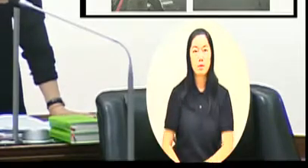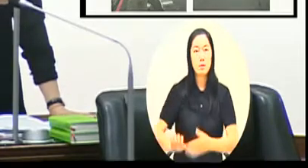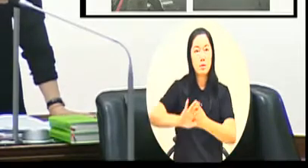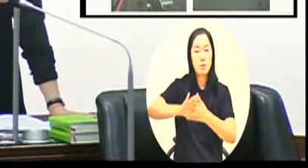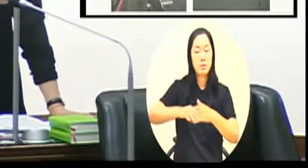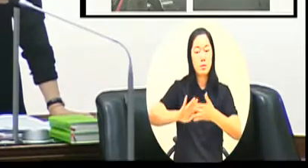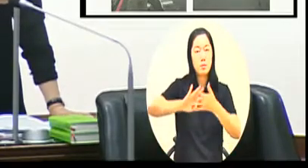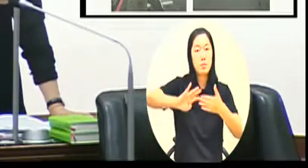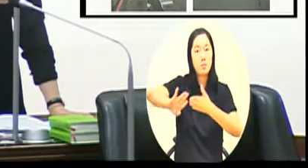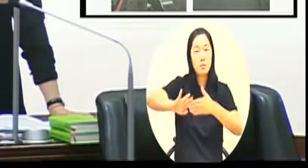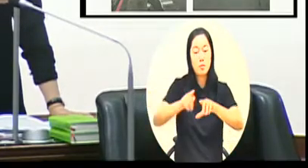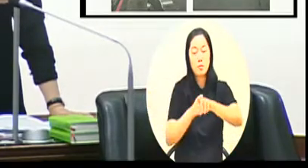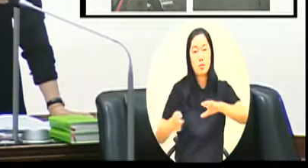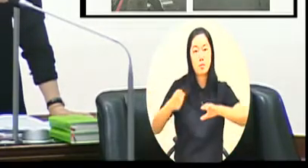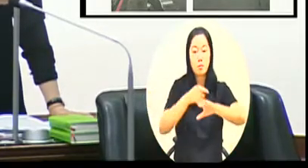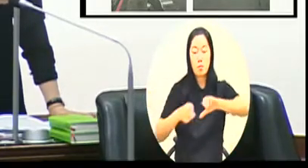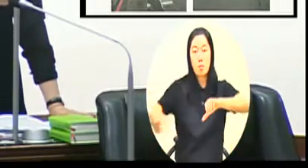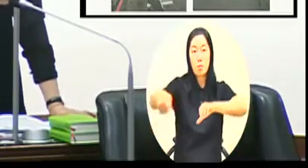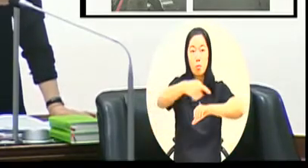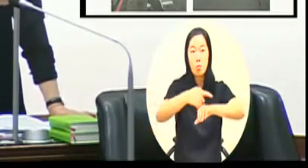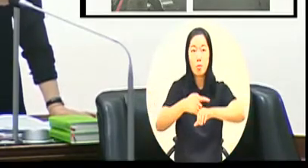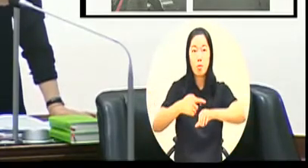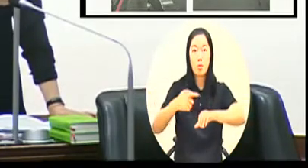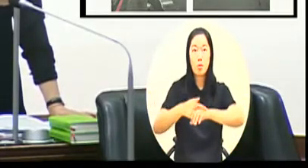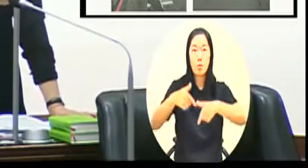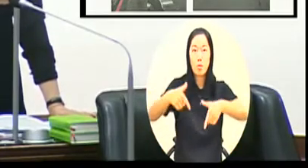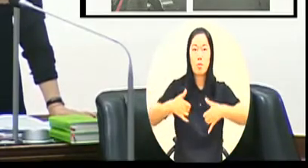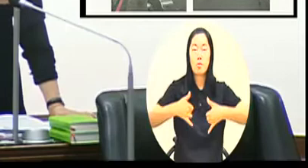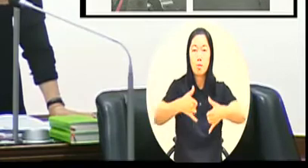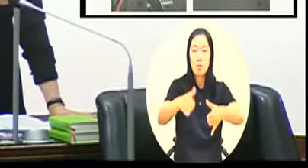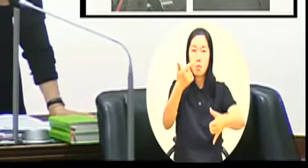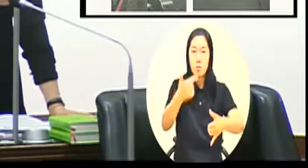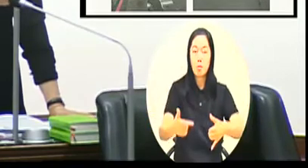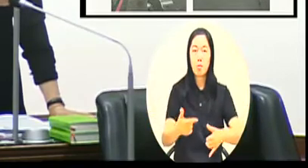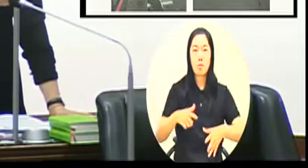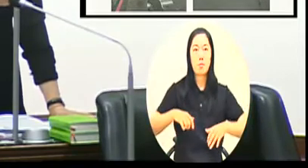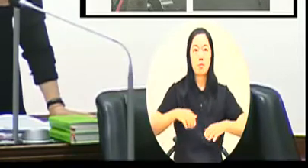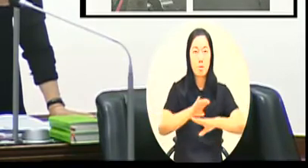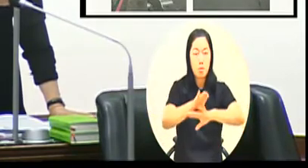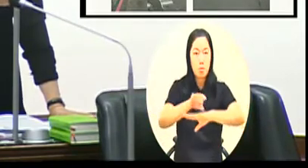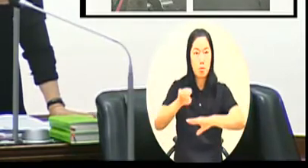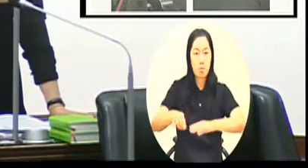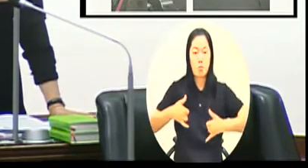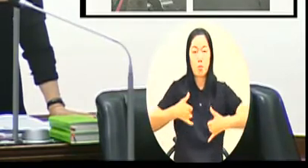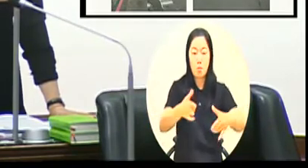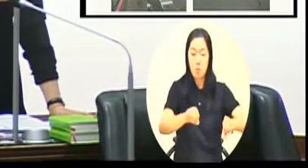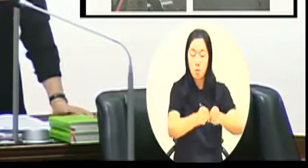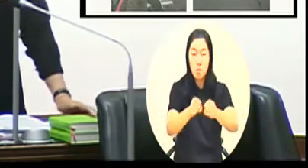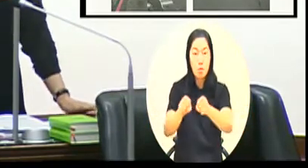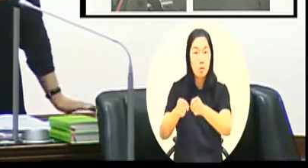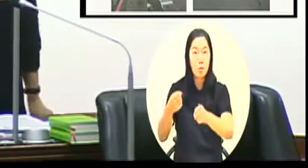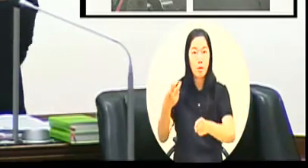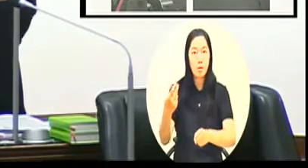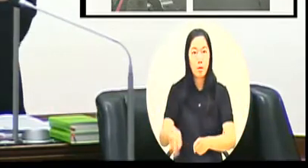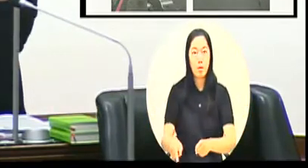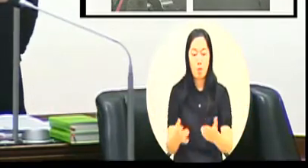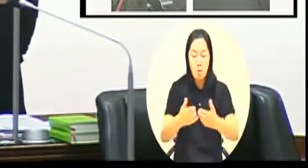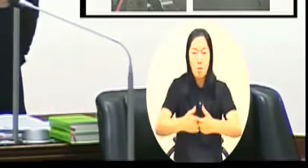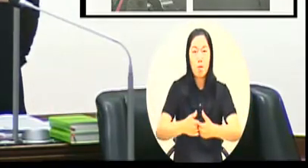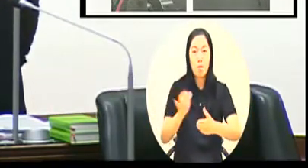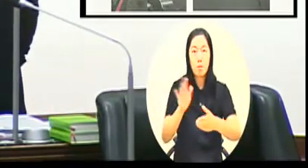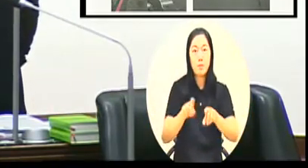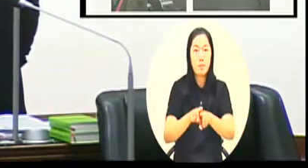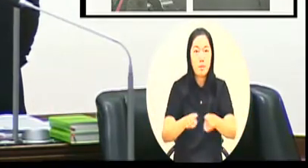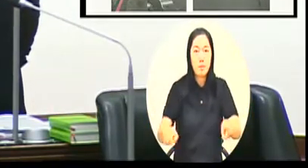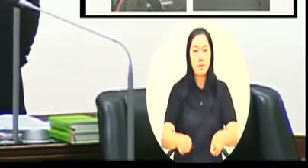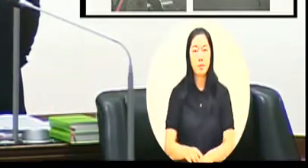加昌路到德明路这一个路段慢车道，这个路面有破损龟裂或者是凹凸不平，